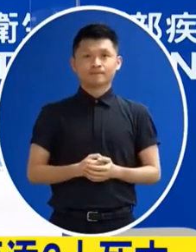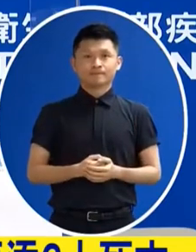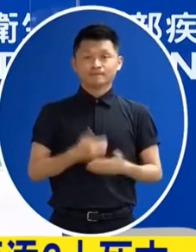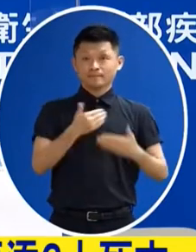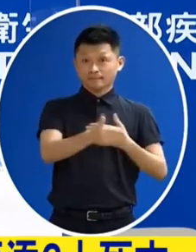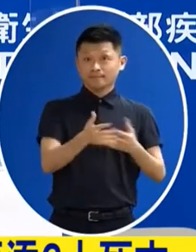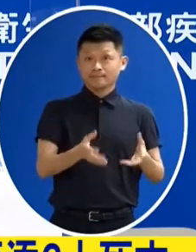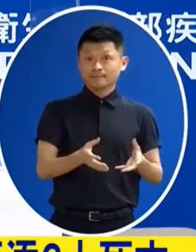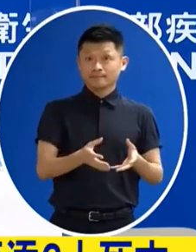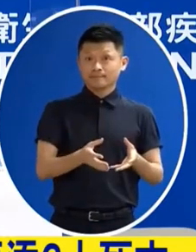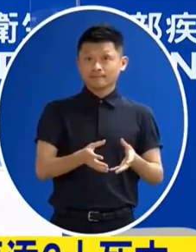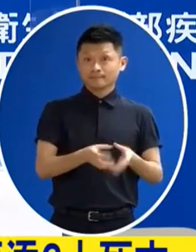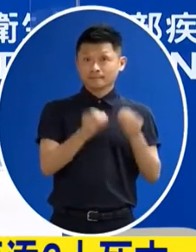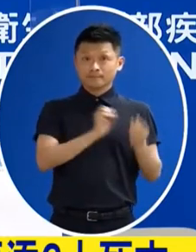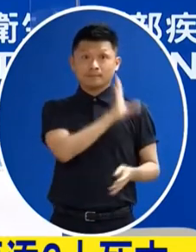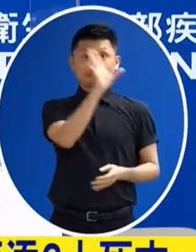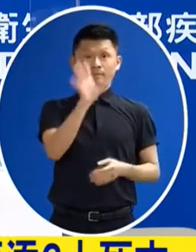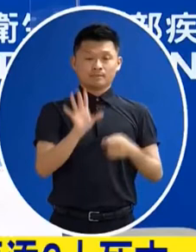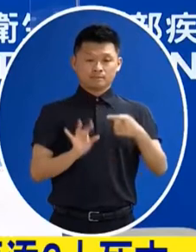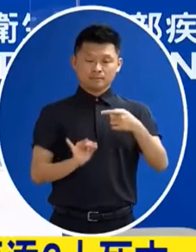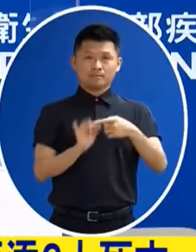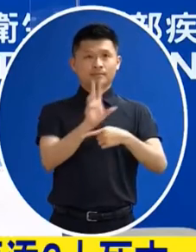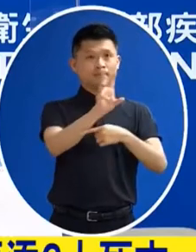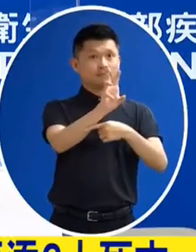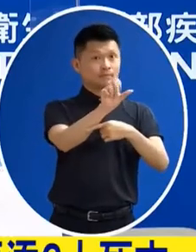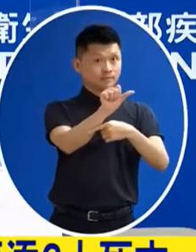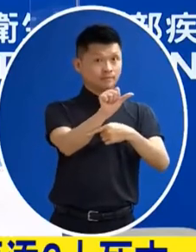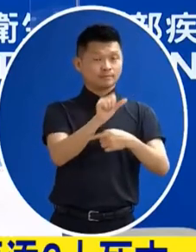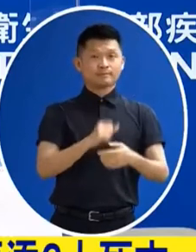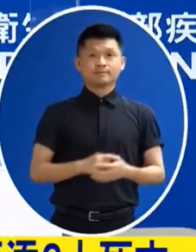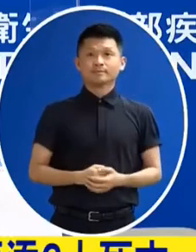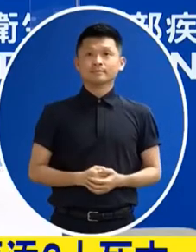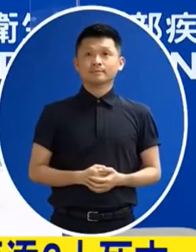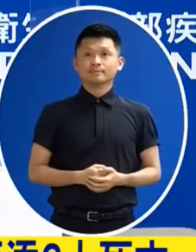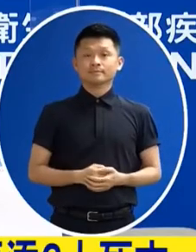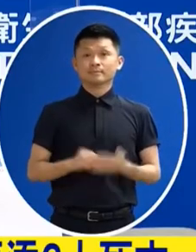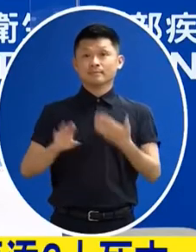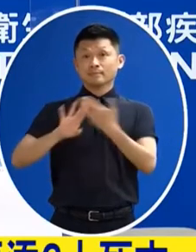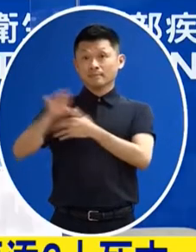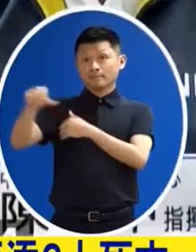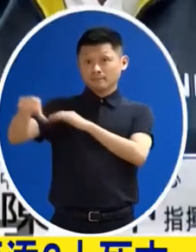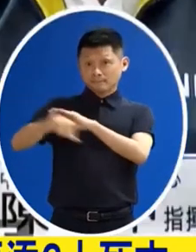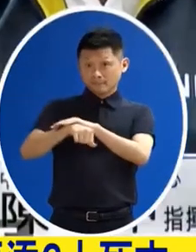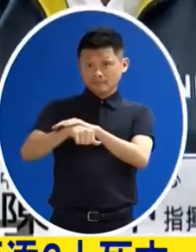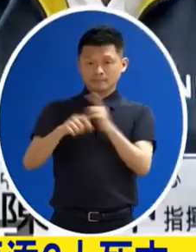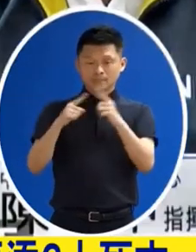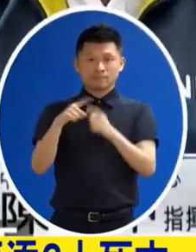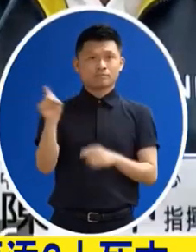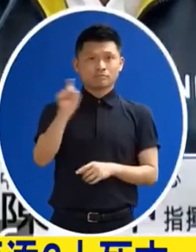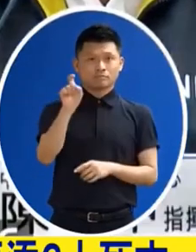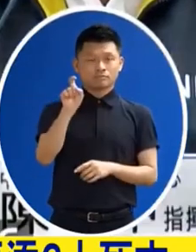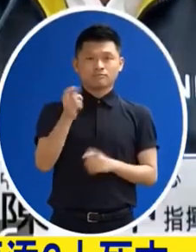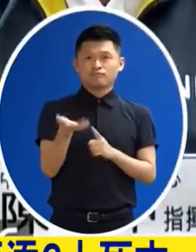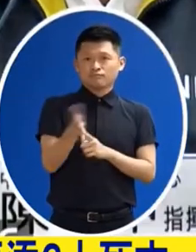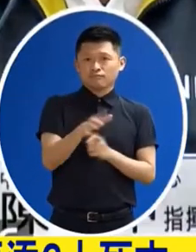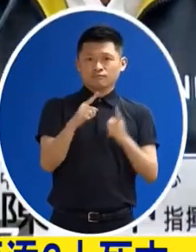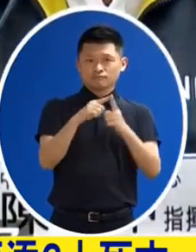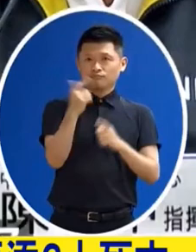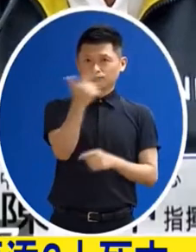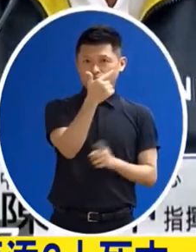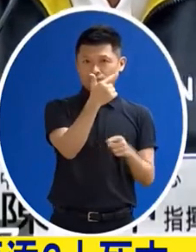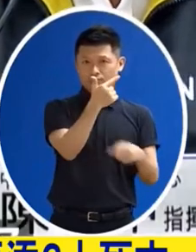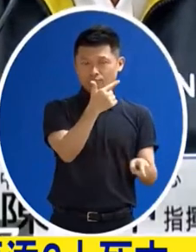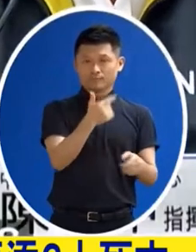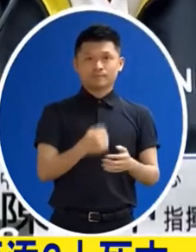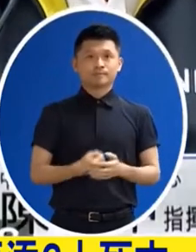解隔的百分比是85%。那境外移入的有10例，死亡个案有